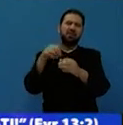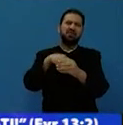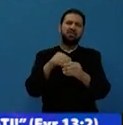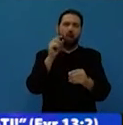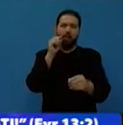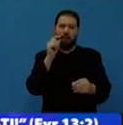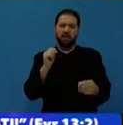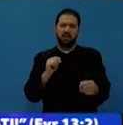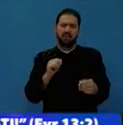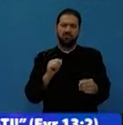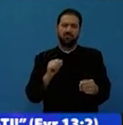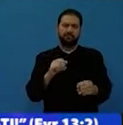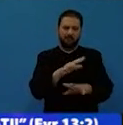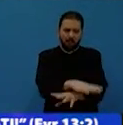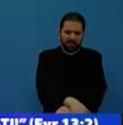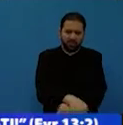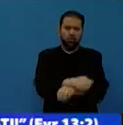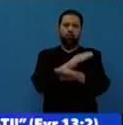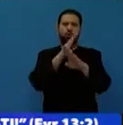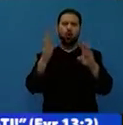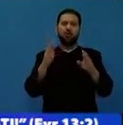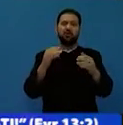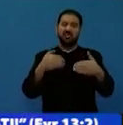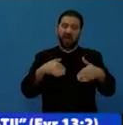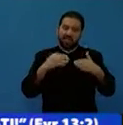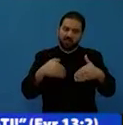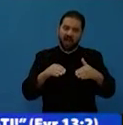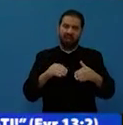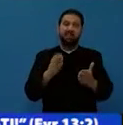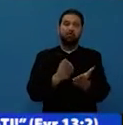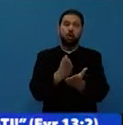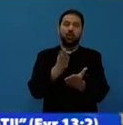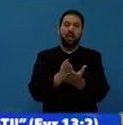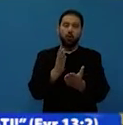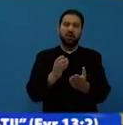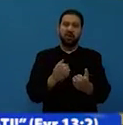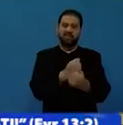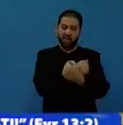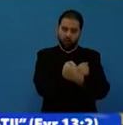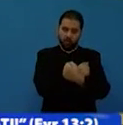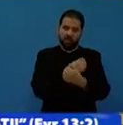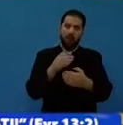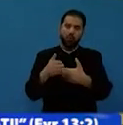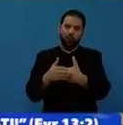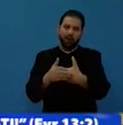oameni. Mântuitorul ne-a îndemnat întotdeauna să ne iubim aproapele